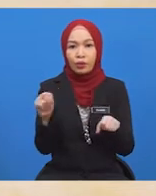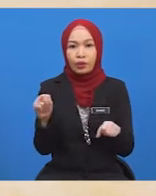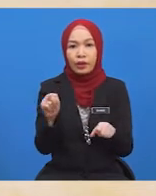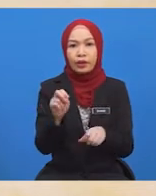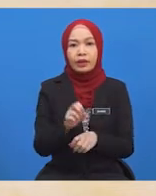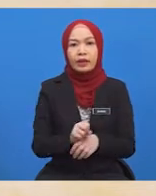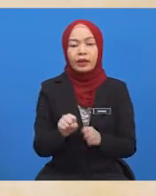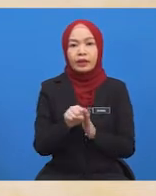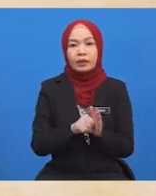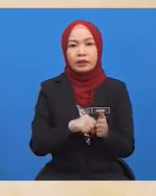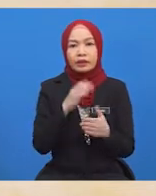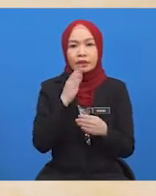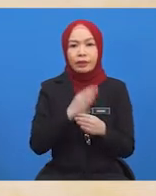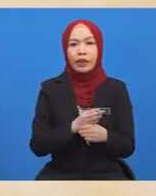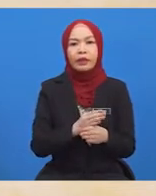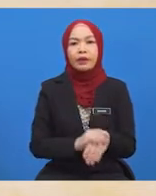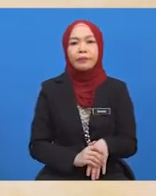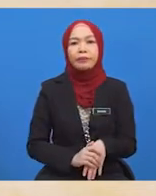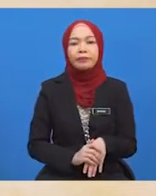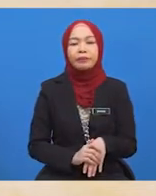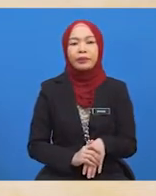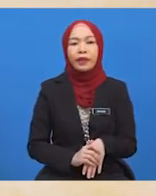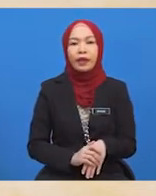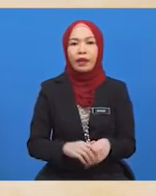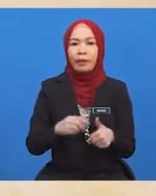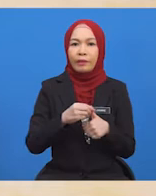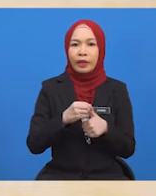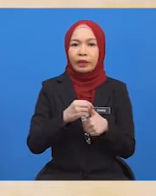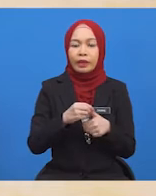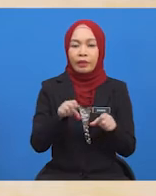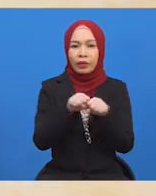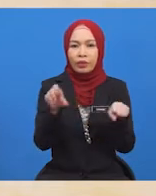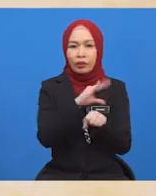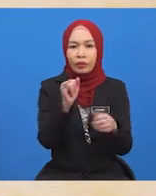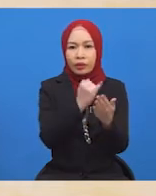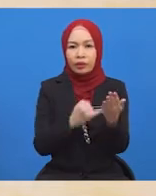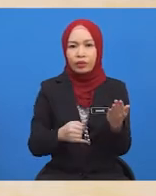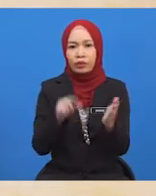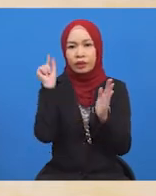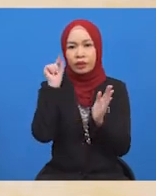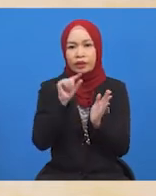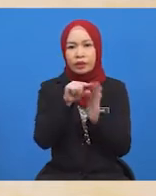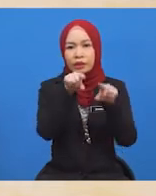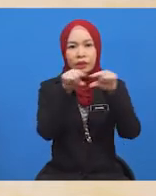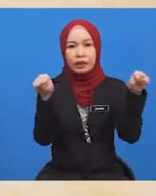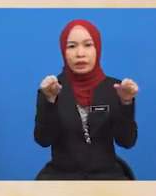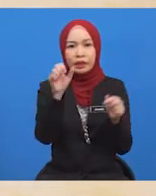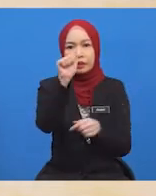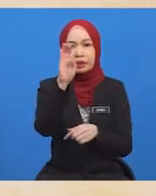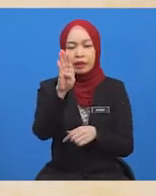bucu dan panjang. Pertama, ukur dan lukis garis AB 6